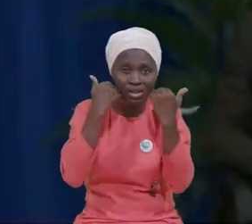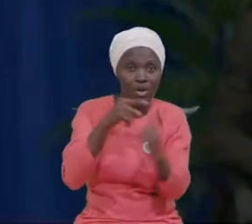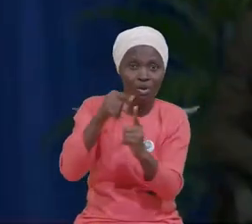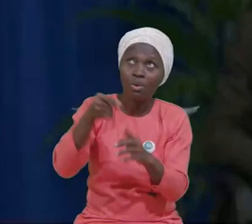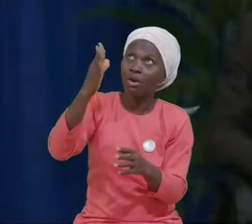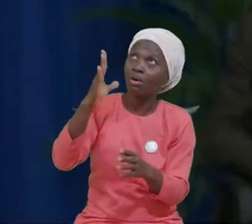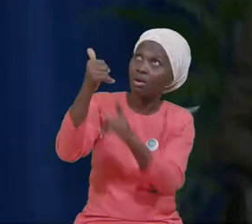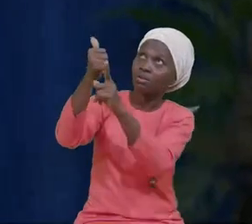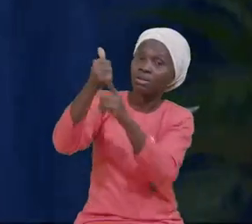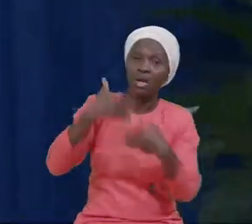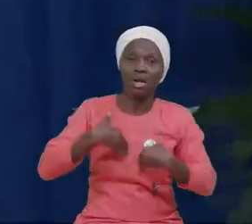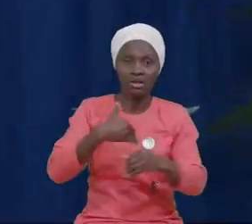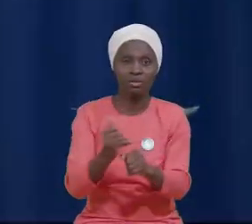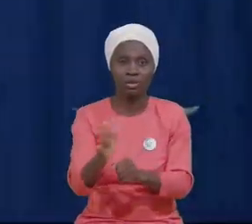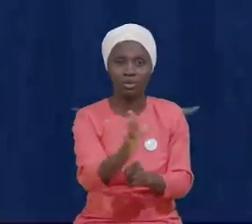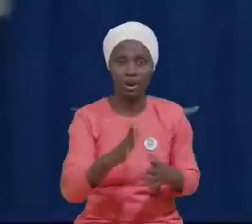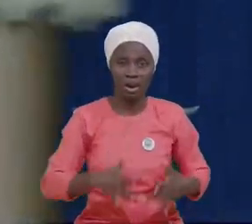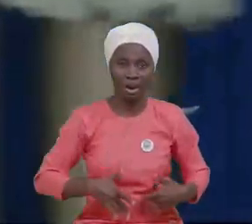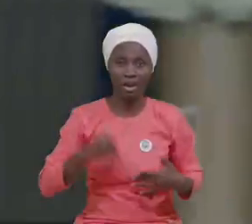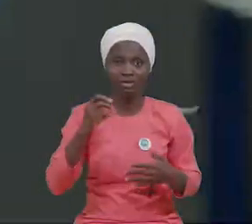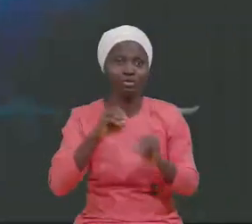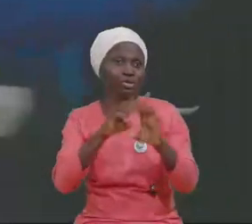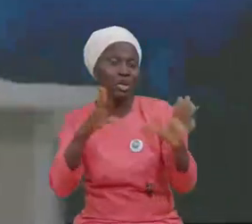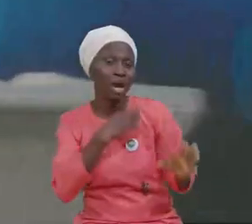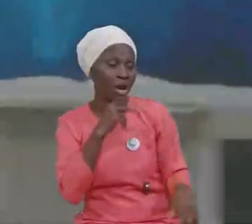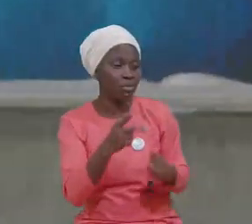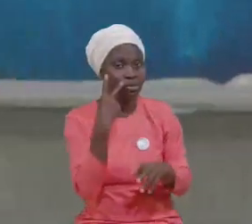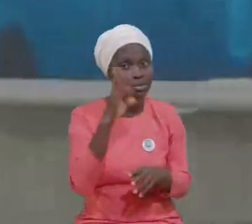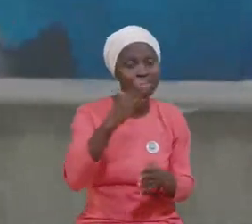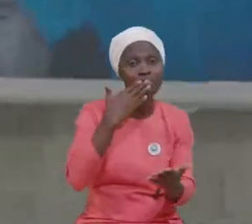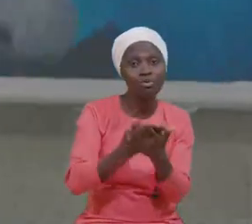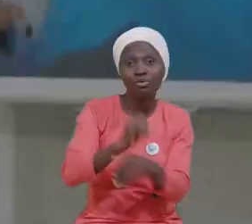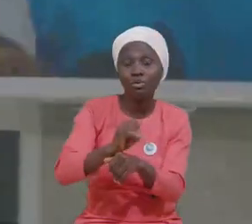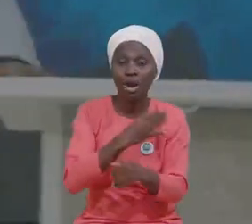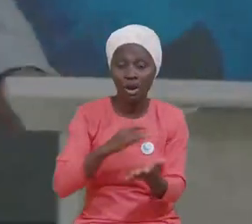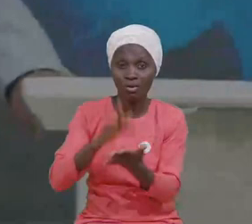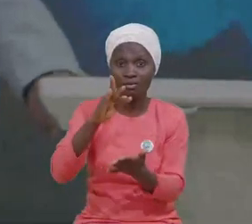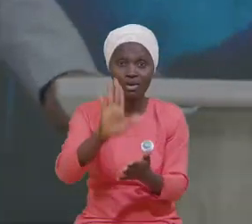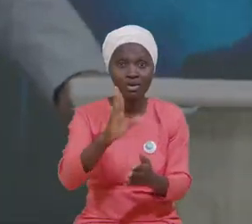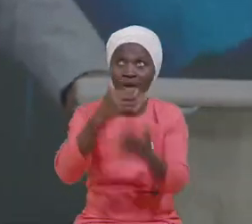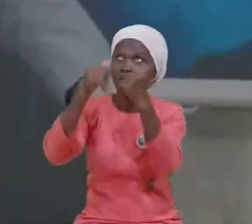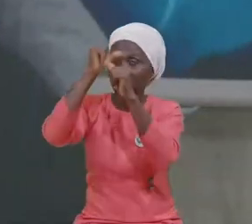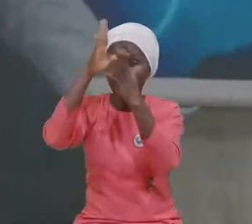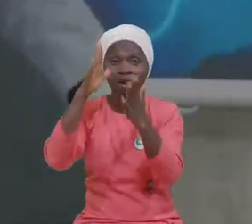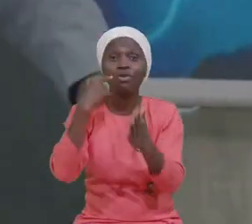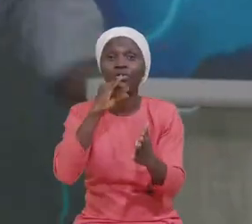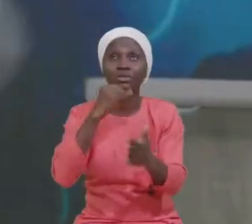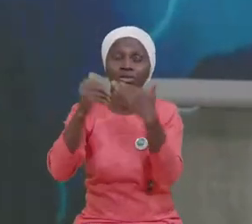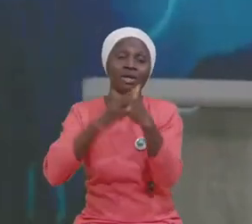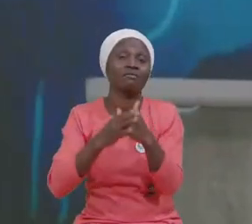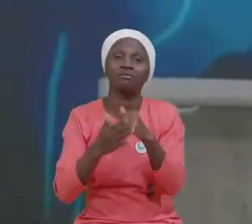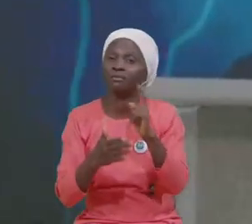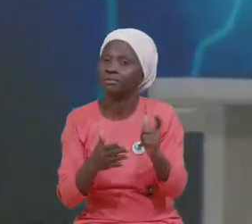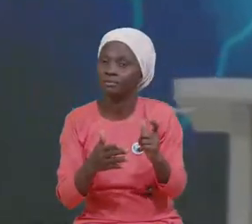lui-même fait briller ta lumière et les gens voient tes bonnes œuvres et glorifient ton Père qui